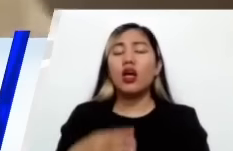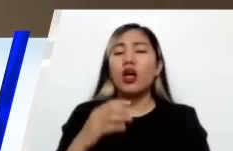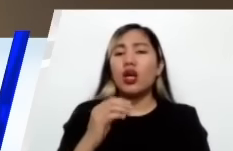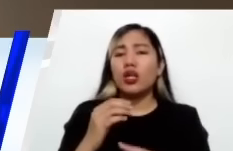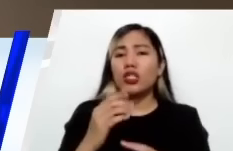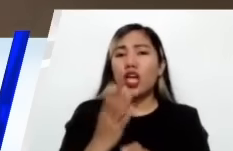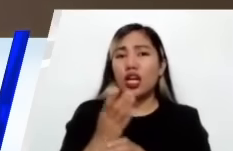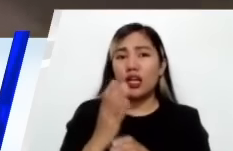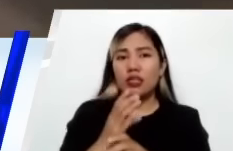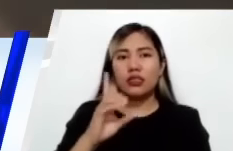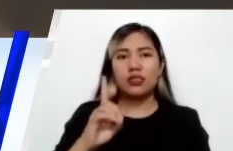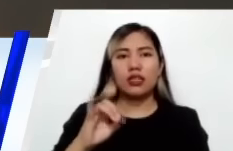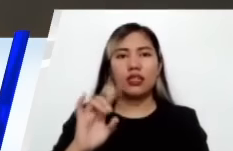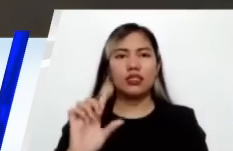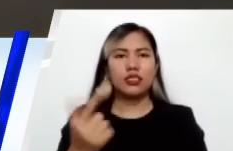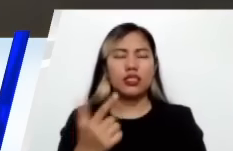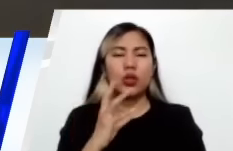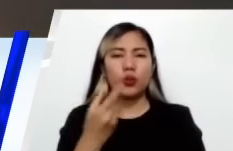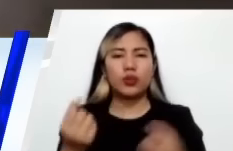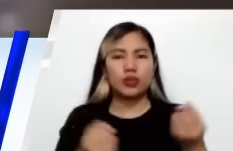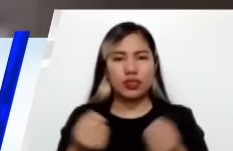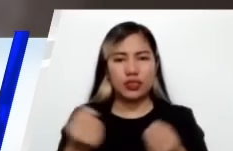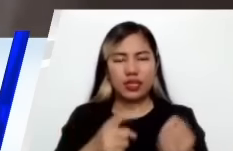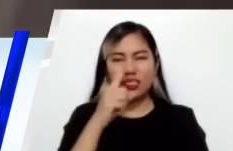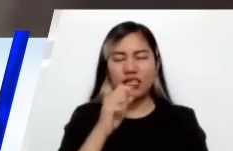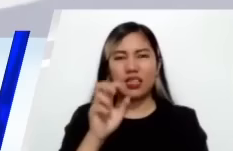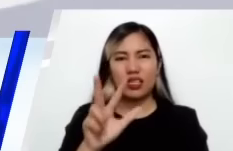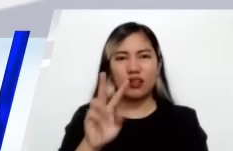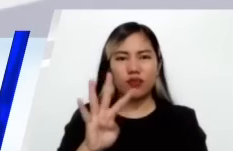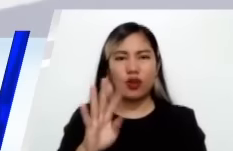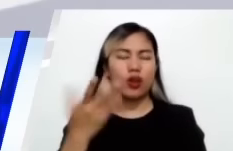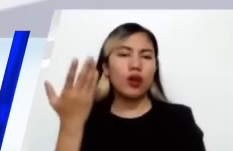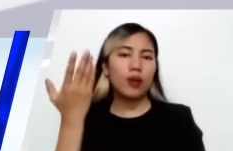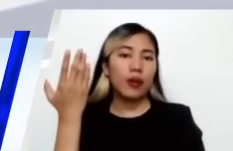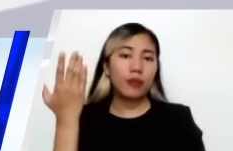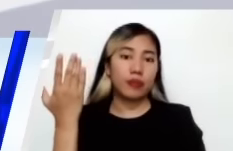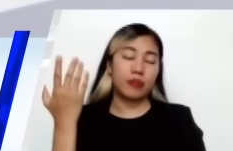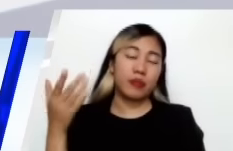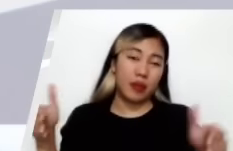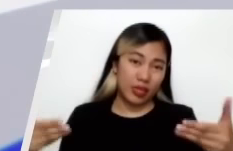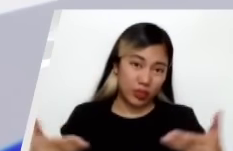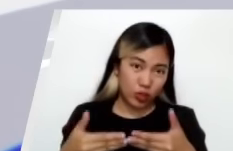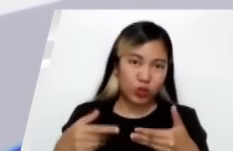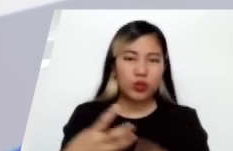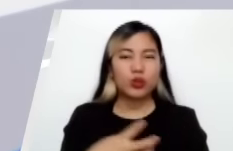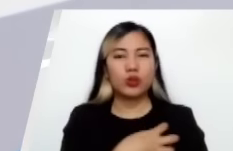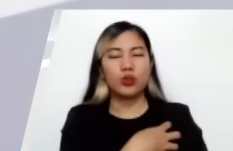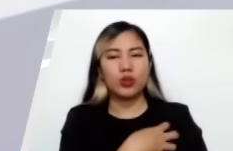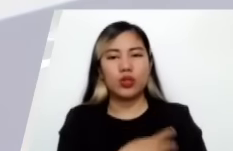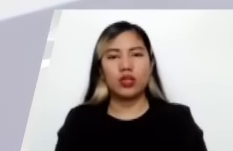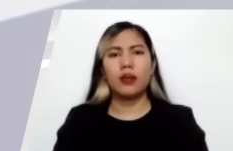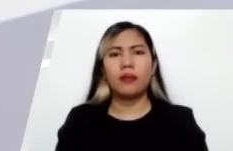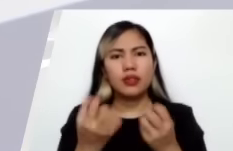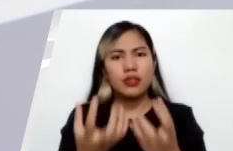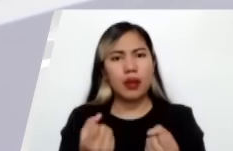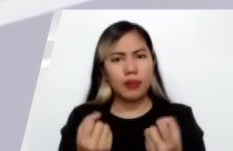ng 35-anyos na lalaking nagpapakilalang pulis. Marami naman kasing ibang enforcer na nandun, pero isa lang yung